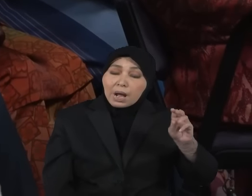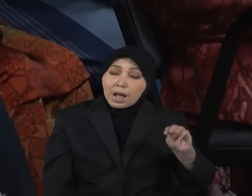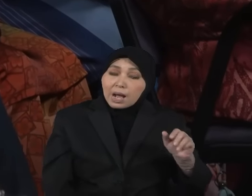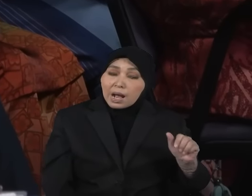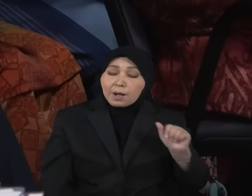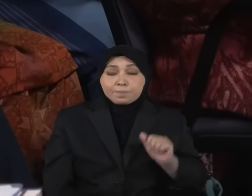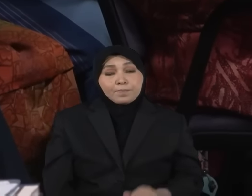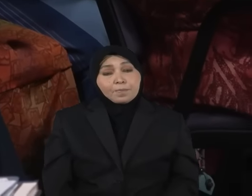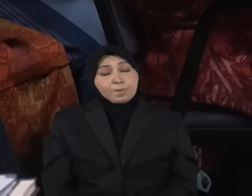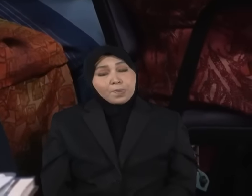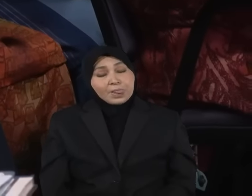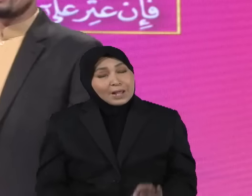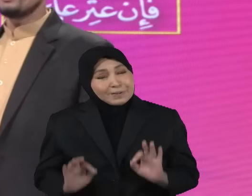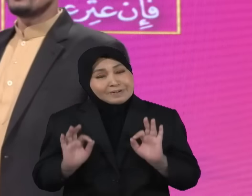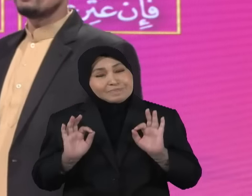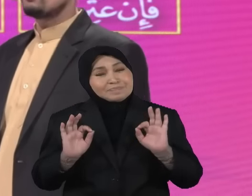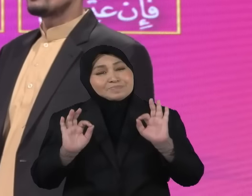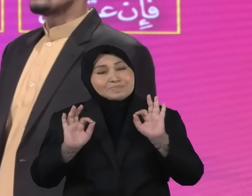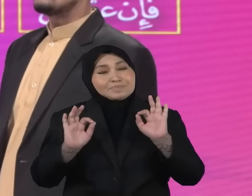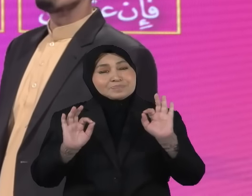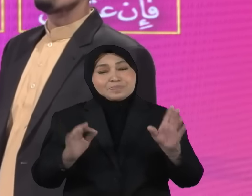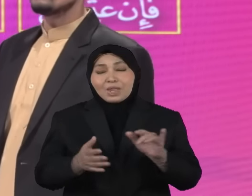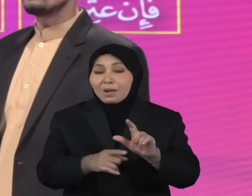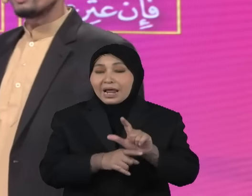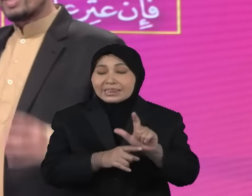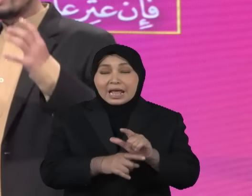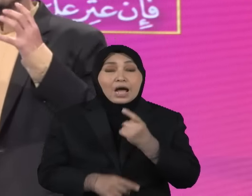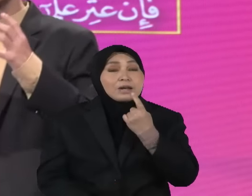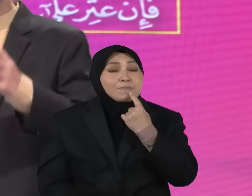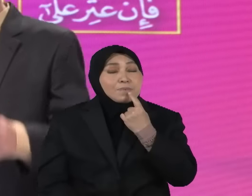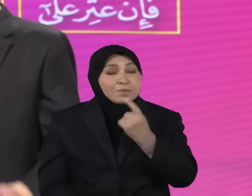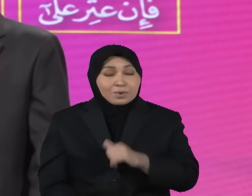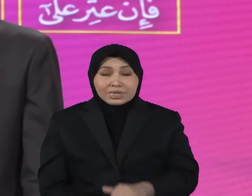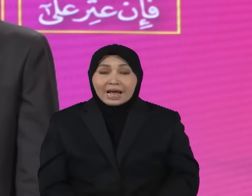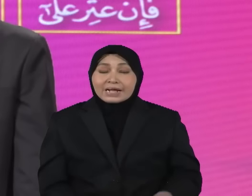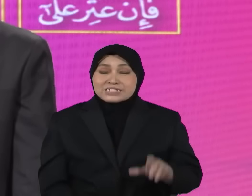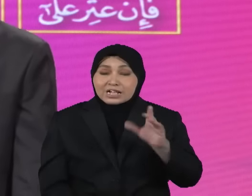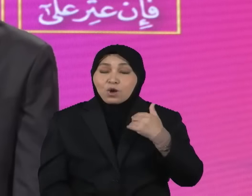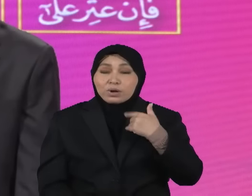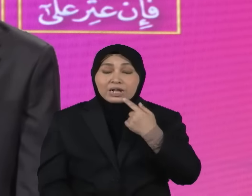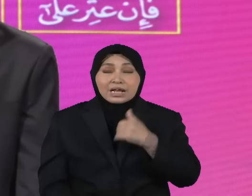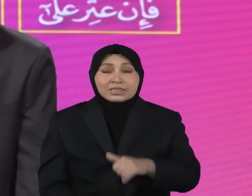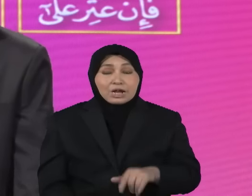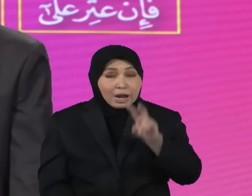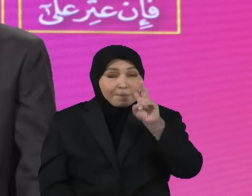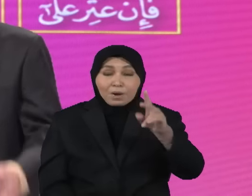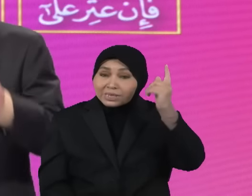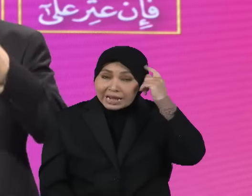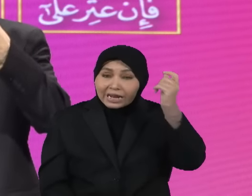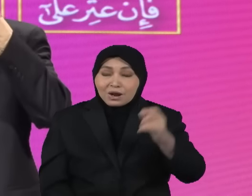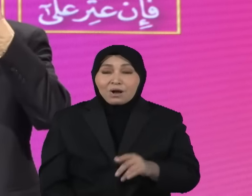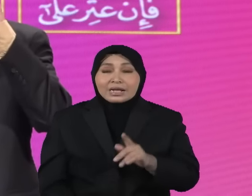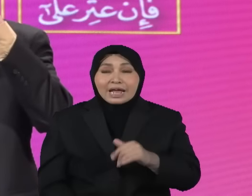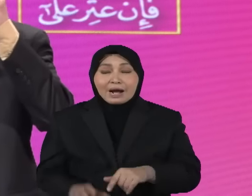maqamahuma Okey. Okey. Ha, itulah latihan mulut kita. Keng kita. Ha, sebab ada orang tengah. Nu nampak ini. Keng tu